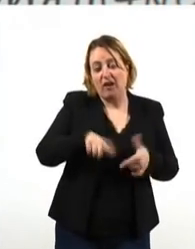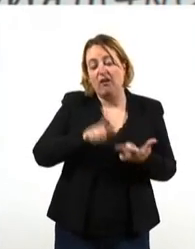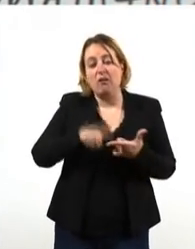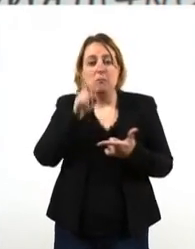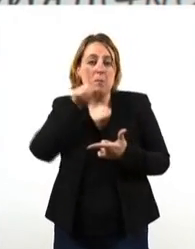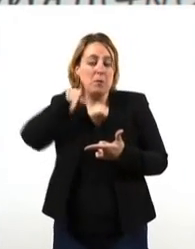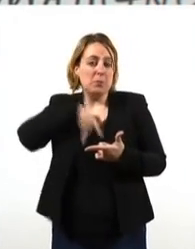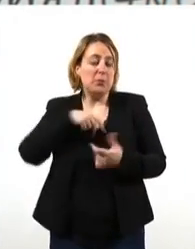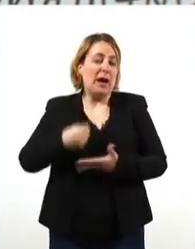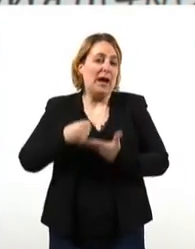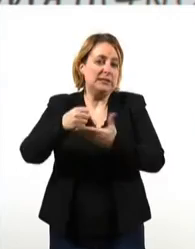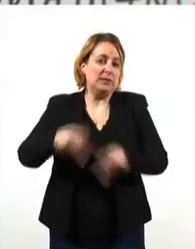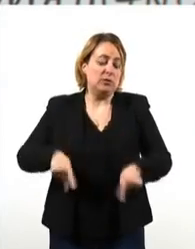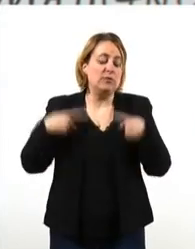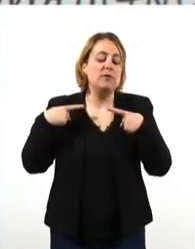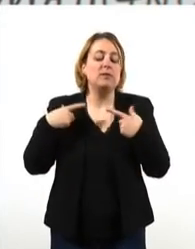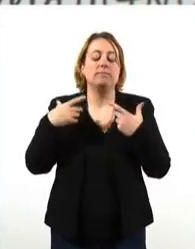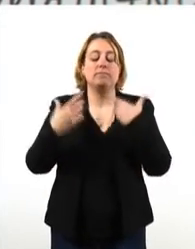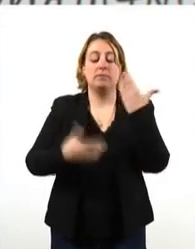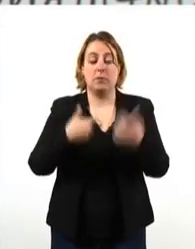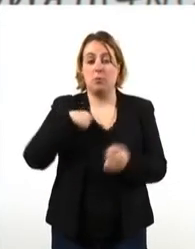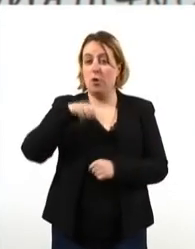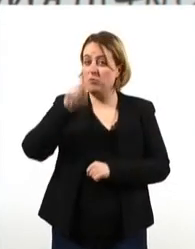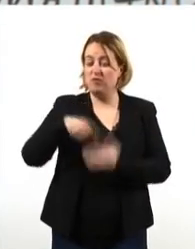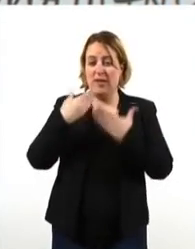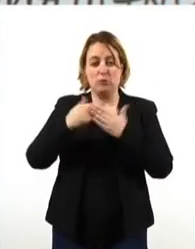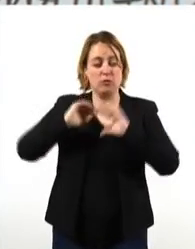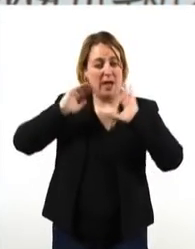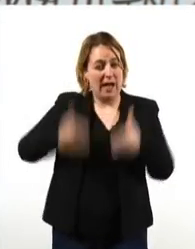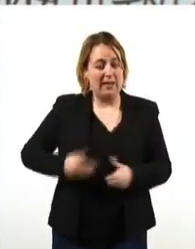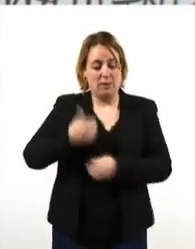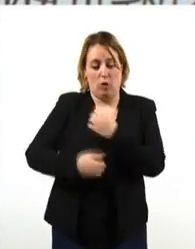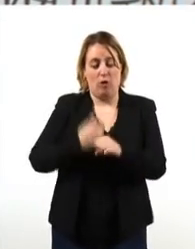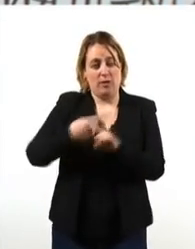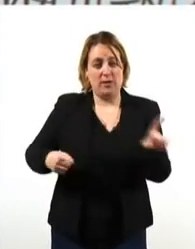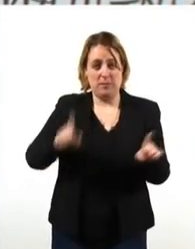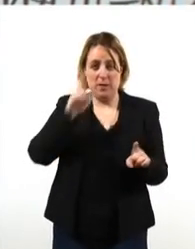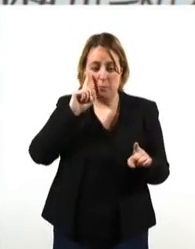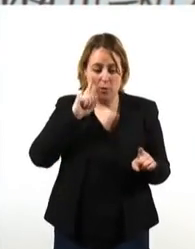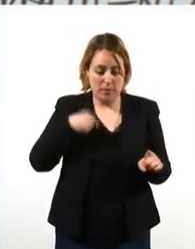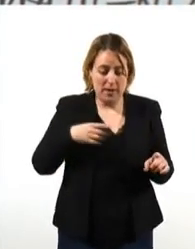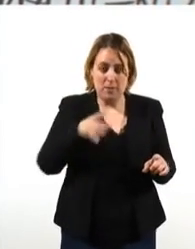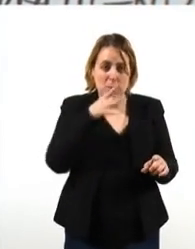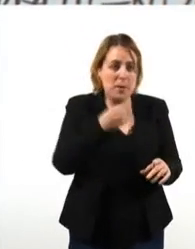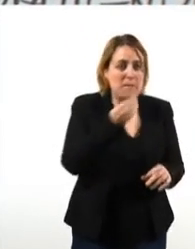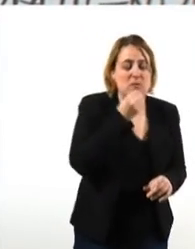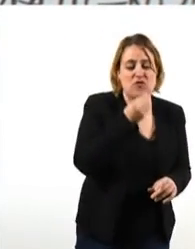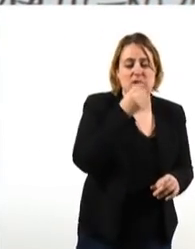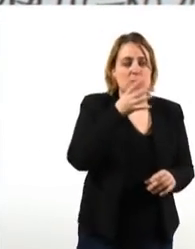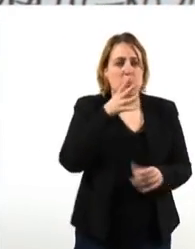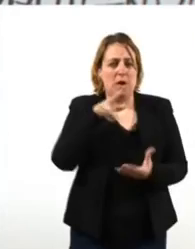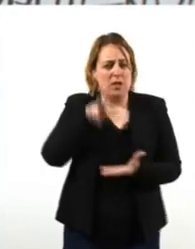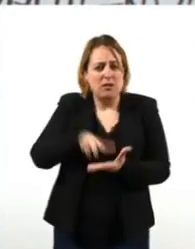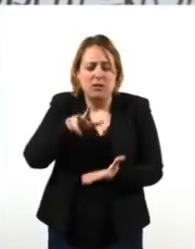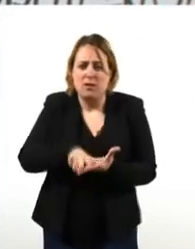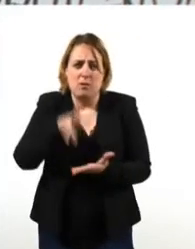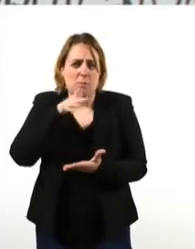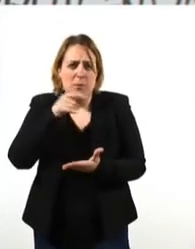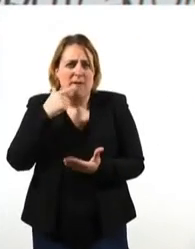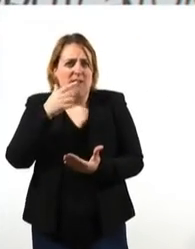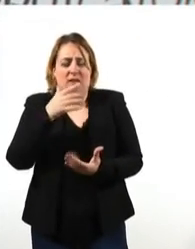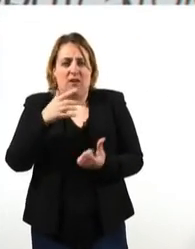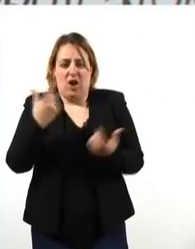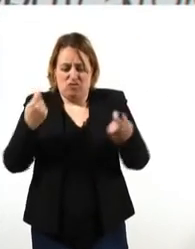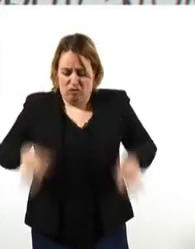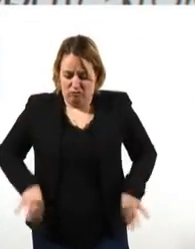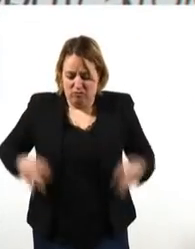j'ai dû arrêter mes études durant 1 an et demi pour subvenir à mes besoins fondamentaux, notamment de logement. Puisqu'il faut le